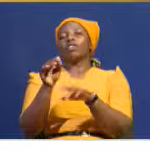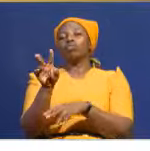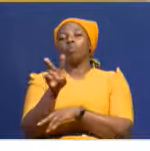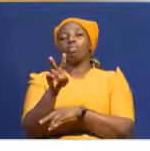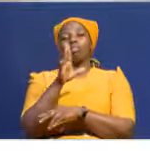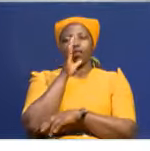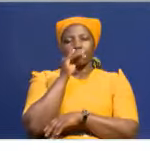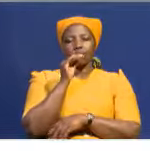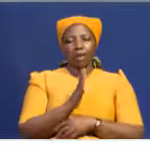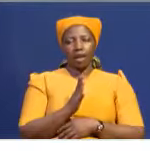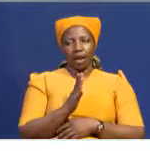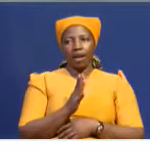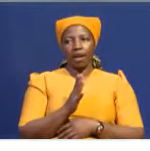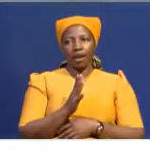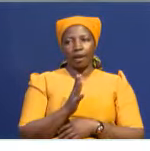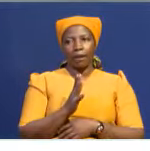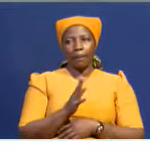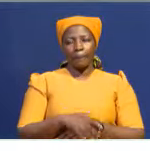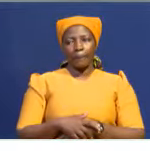kuambiwa kwamba